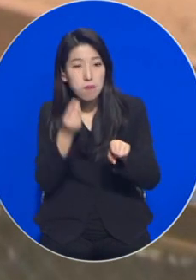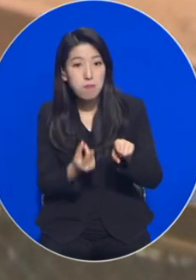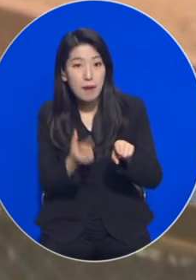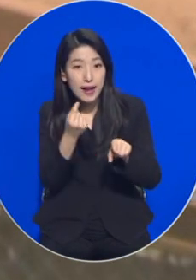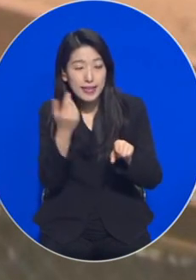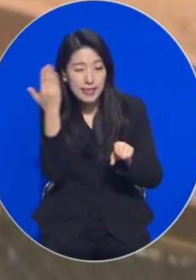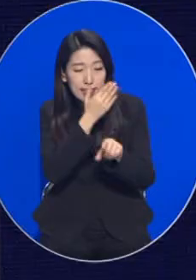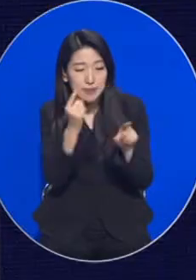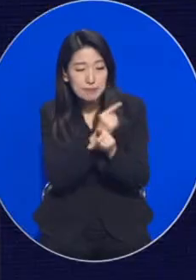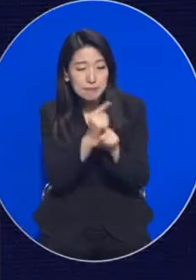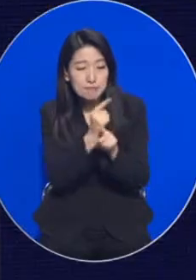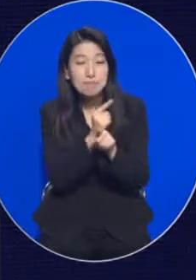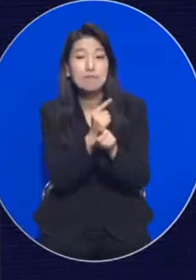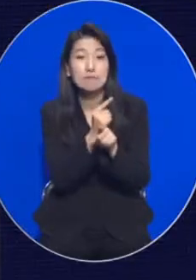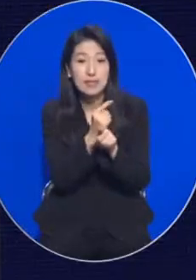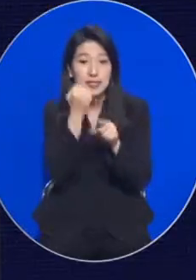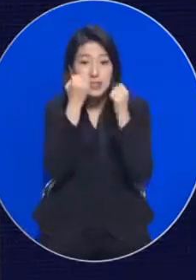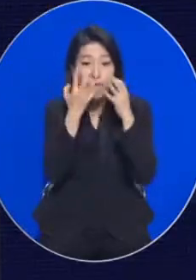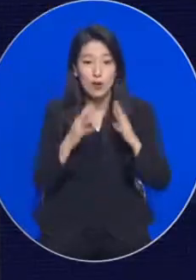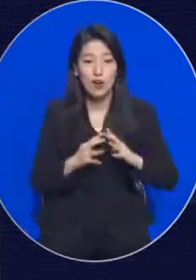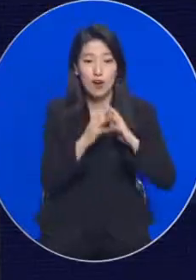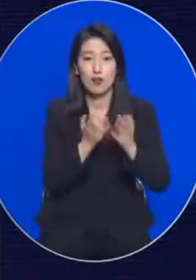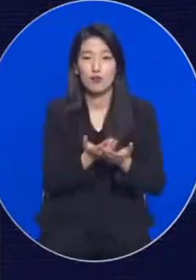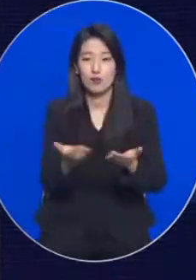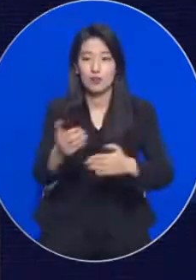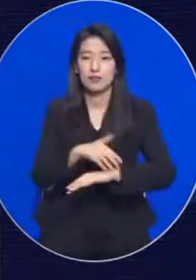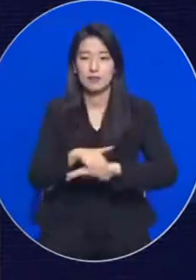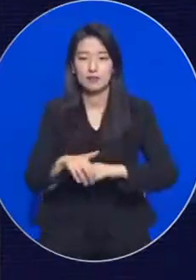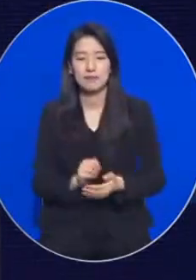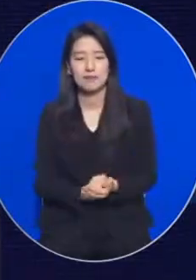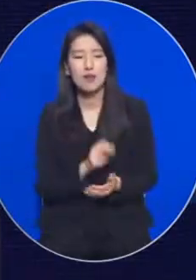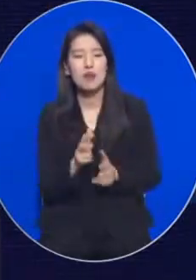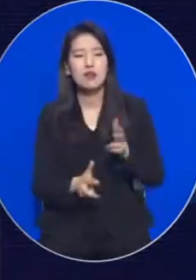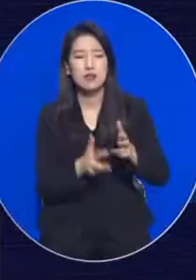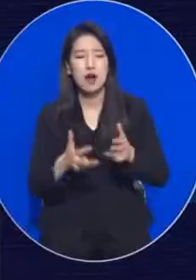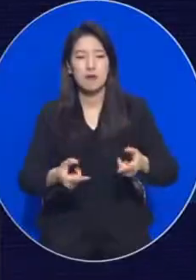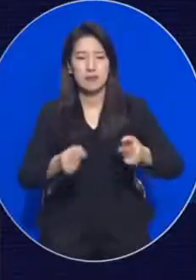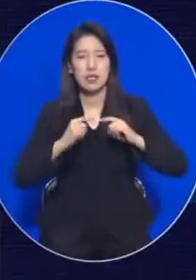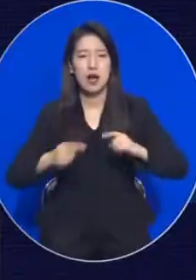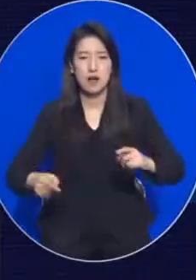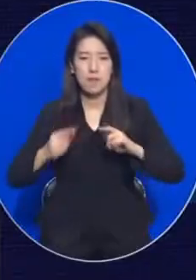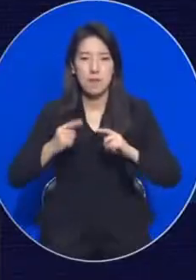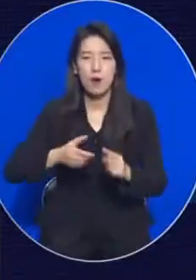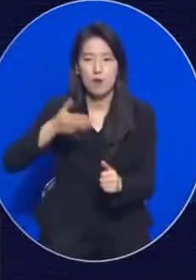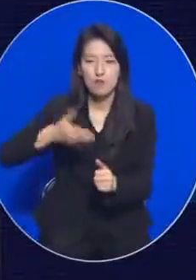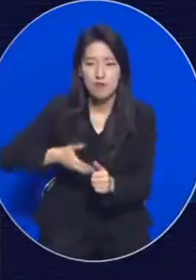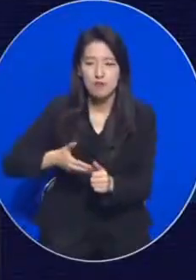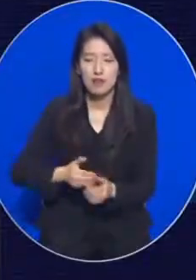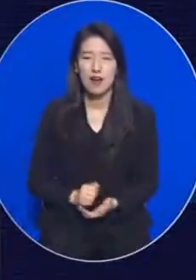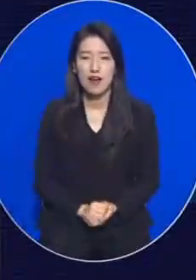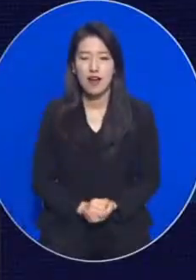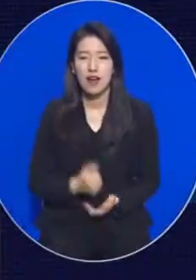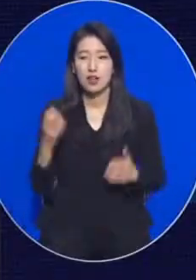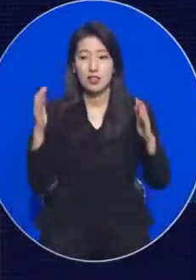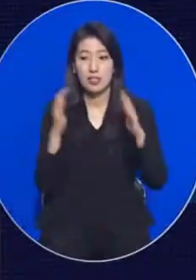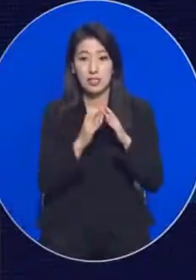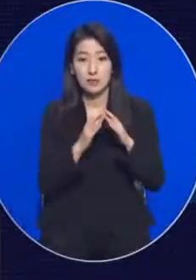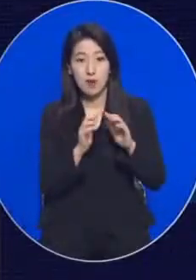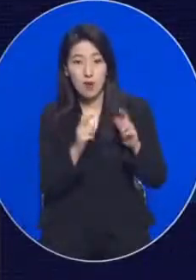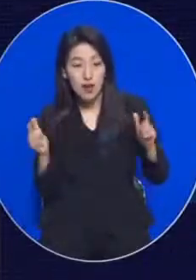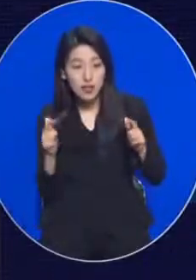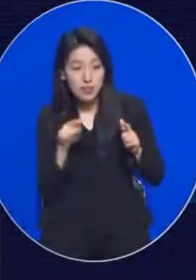정비한다는 구상입니다. 사업 참여를 유도하고 충분한 주택을 공급하기 위해 다양한 인센티브를